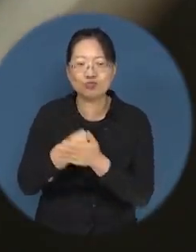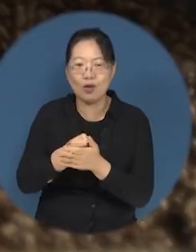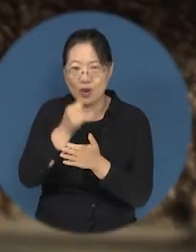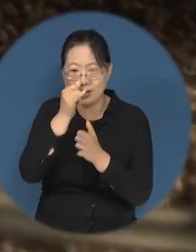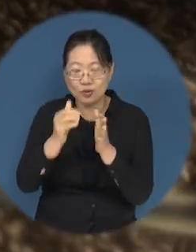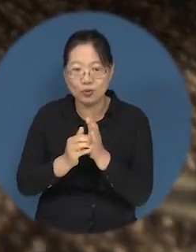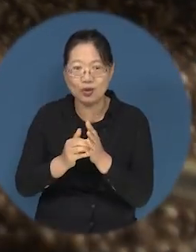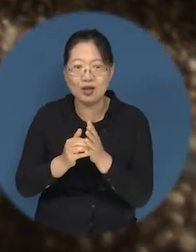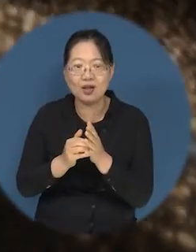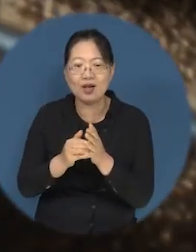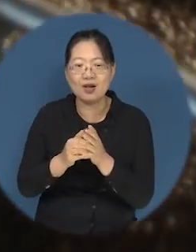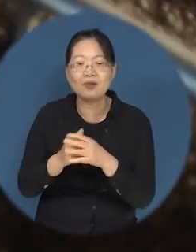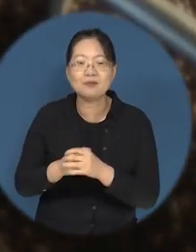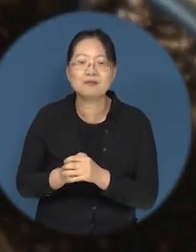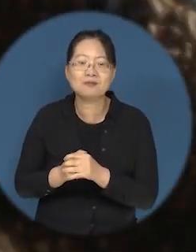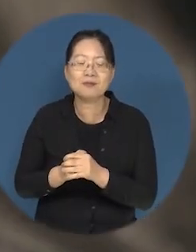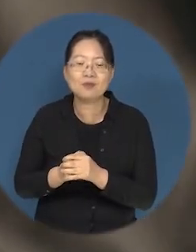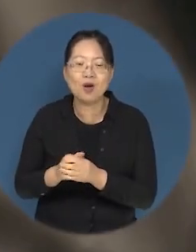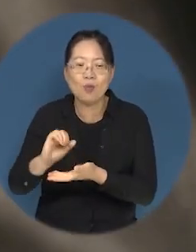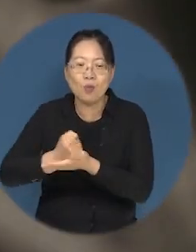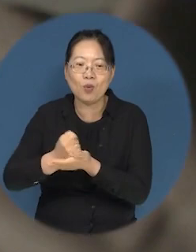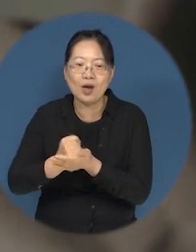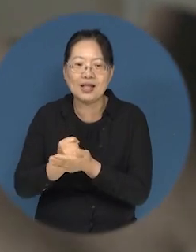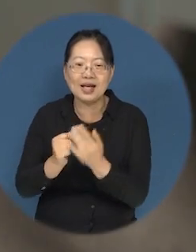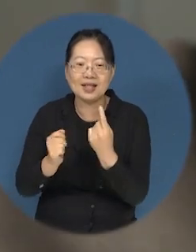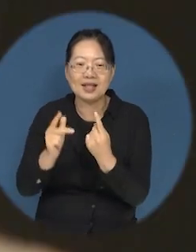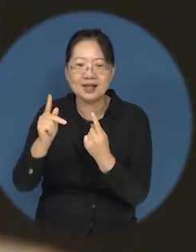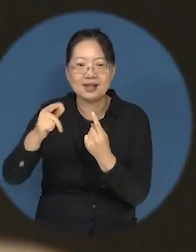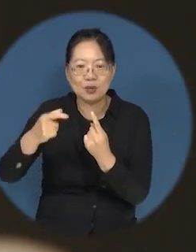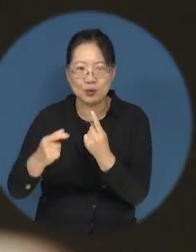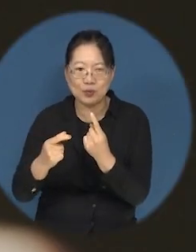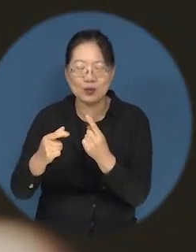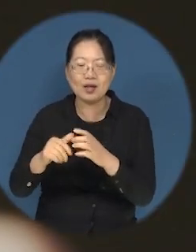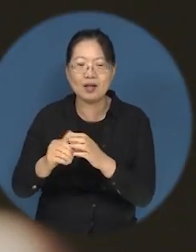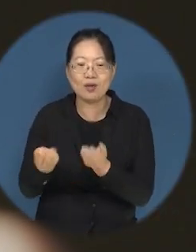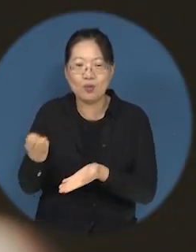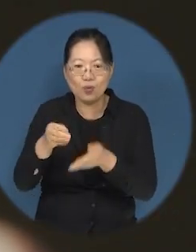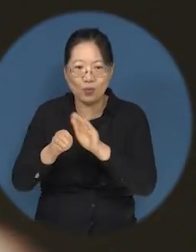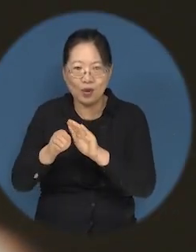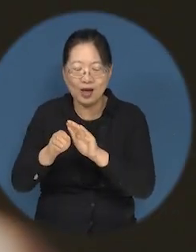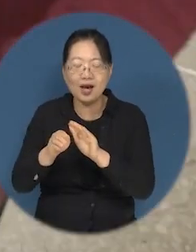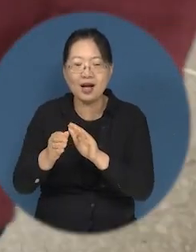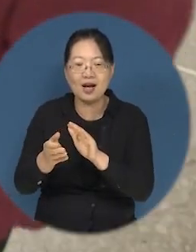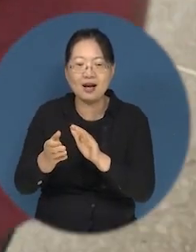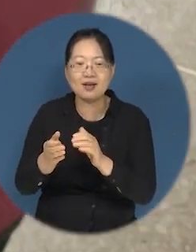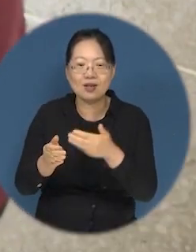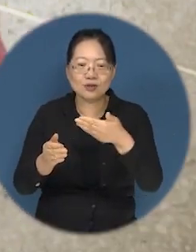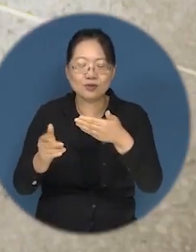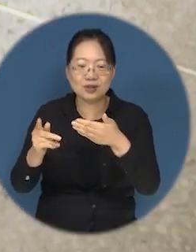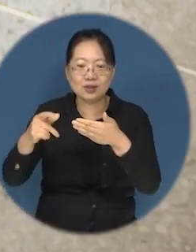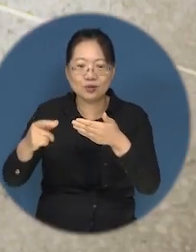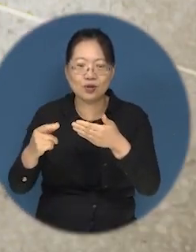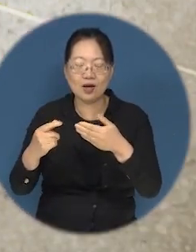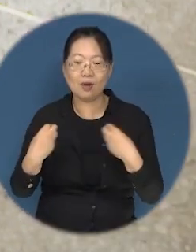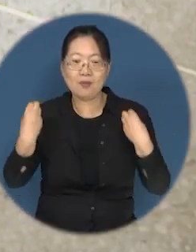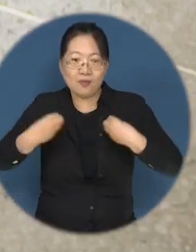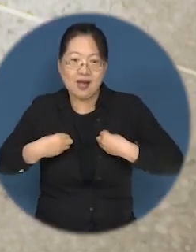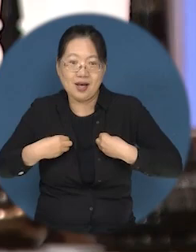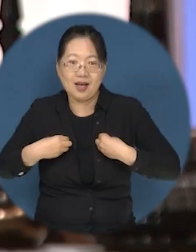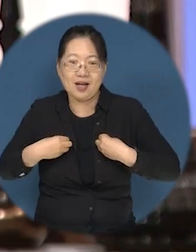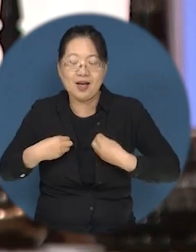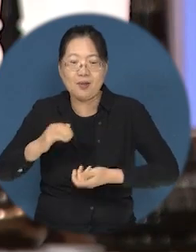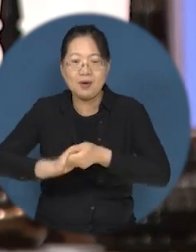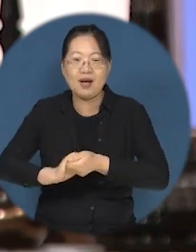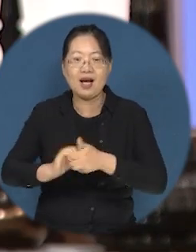그래서 그거를 이제 로스팅을 해서 1kg씩 그 이제 포장을 해서 그 9kg짜리 배낭에 맥시멈